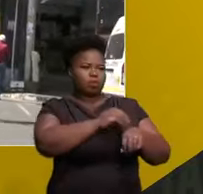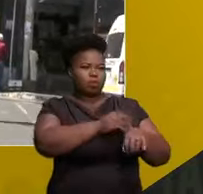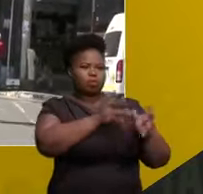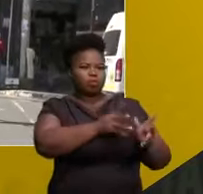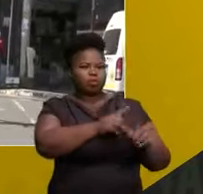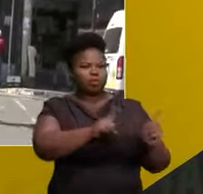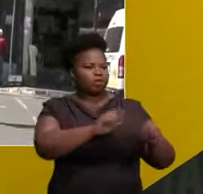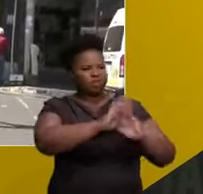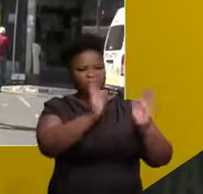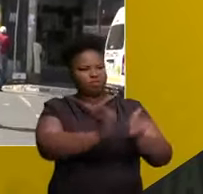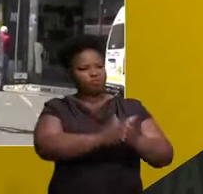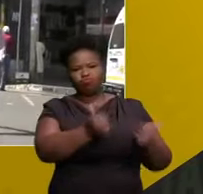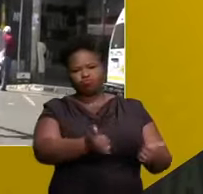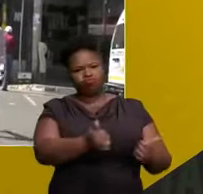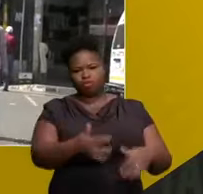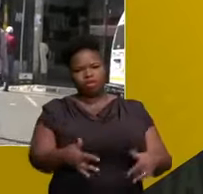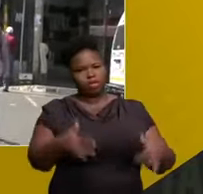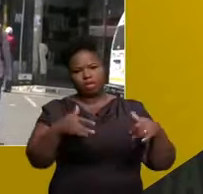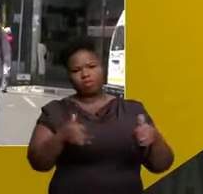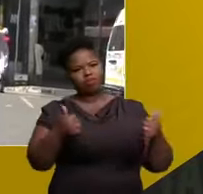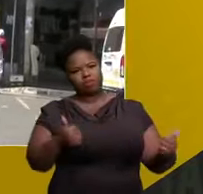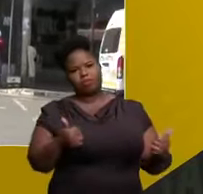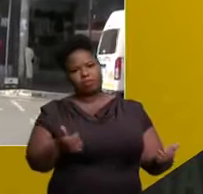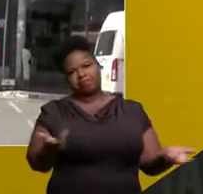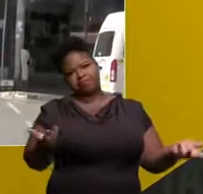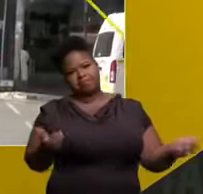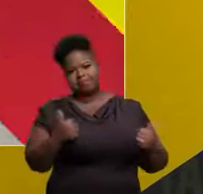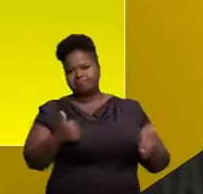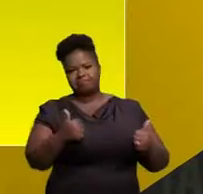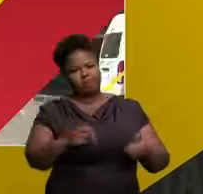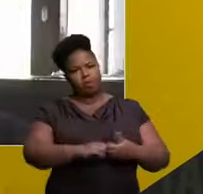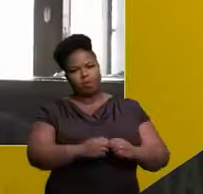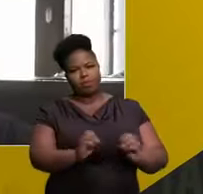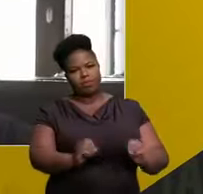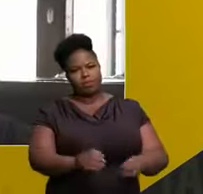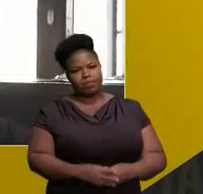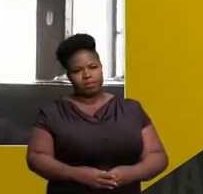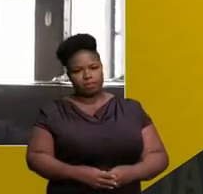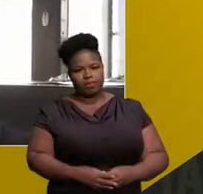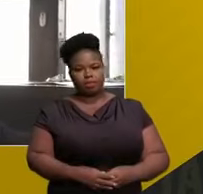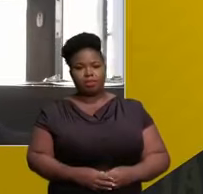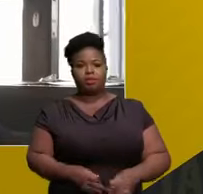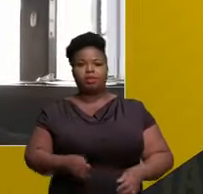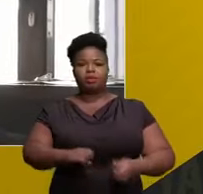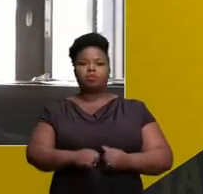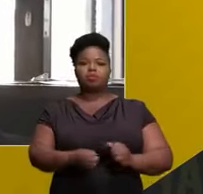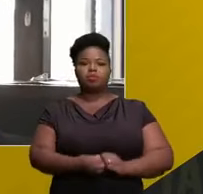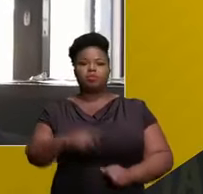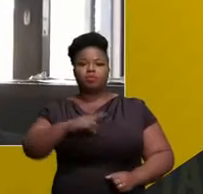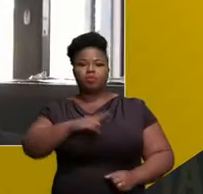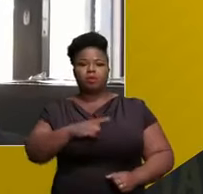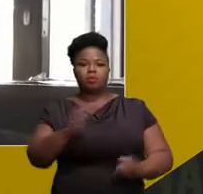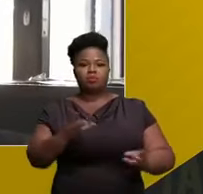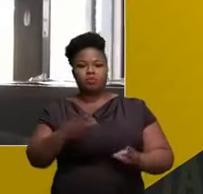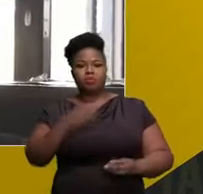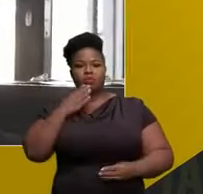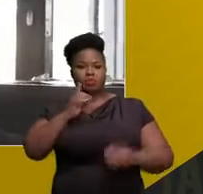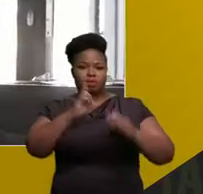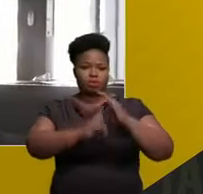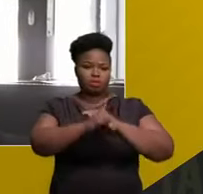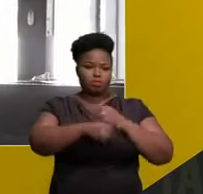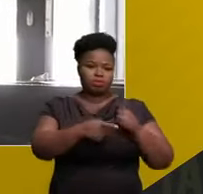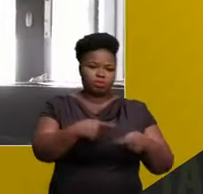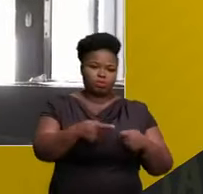kwa pile kani. Nya pile na njo umu wane zi suswa kini raiti hai kinti. Problem is the one is they're coming the shop. He